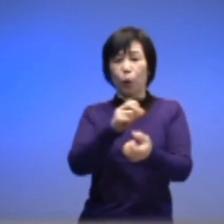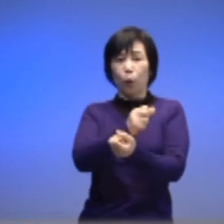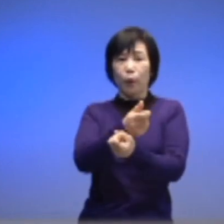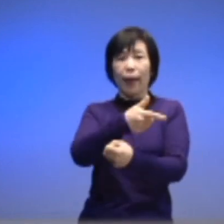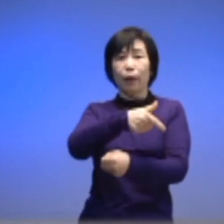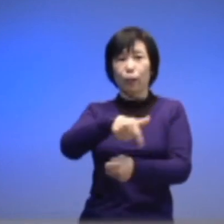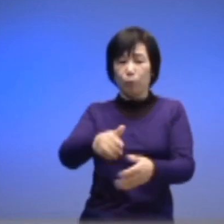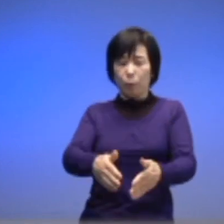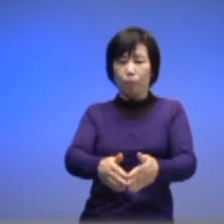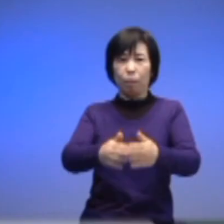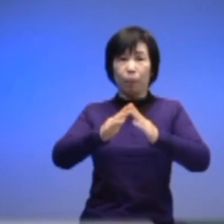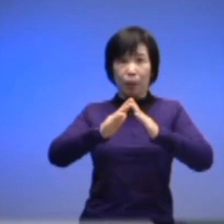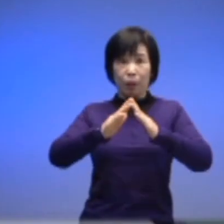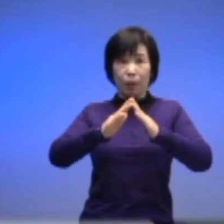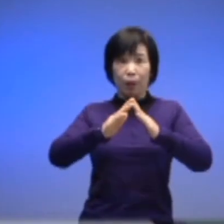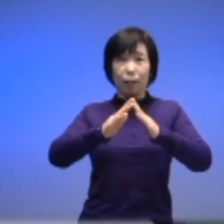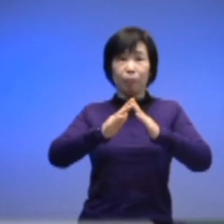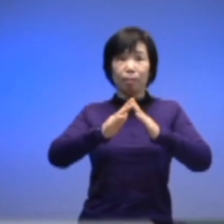きました。